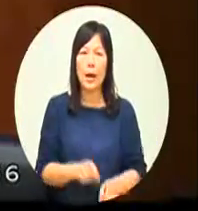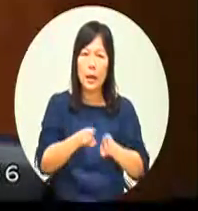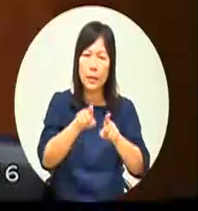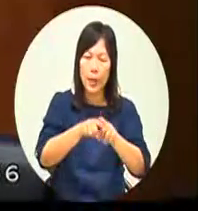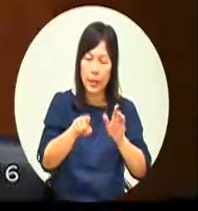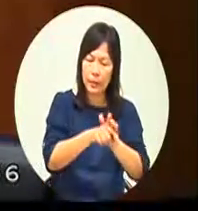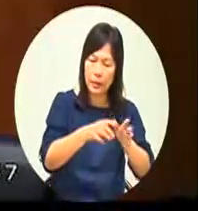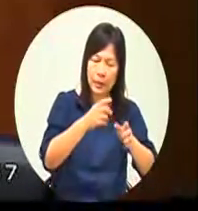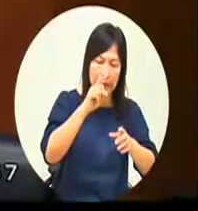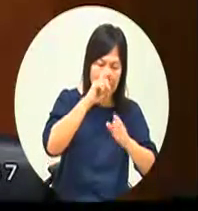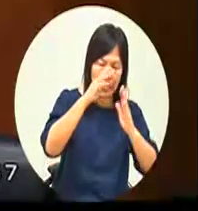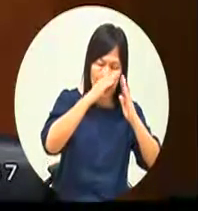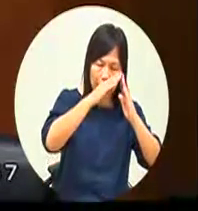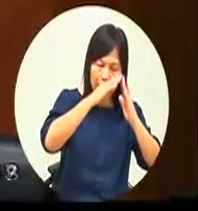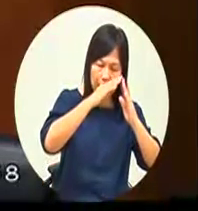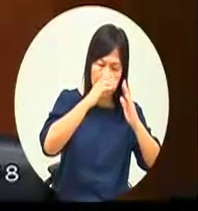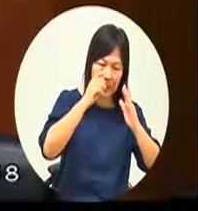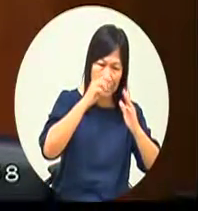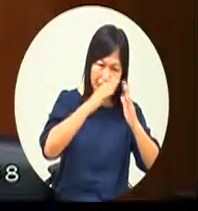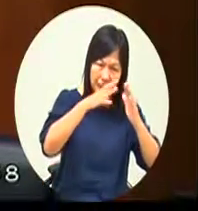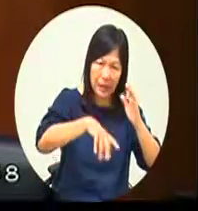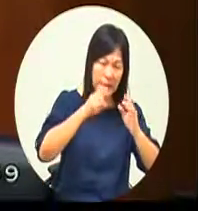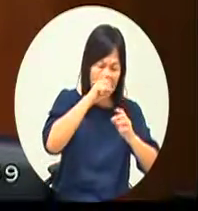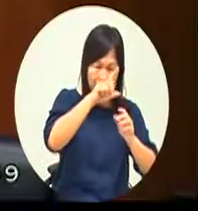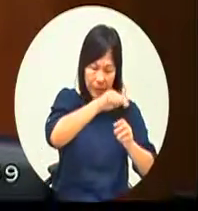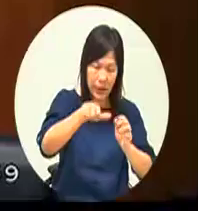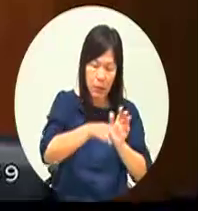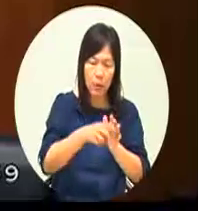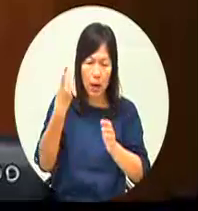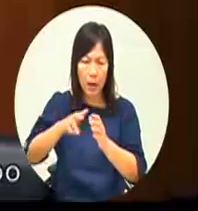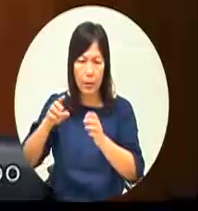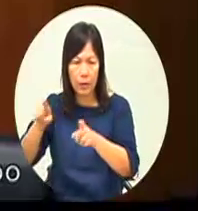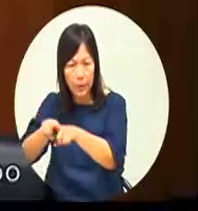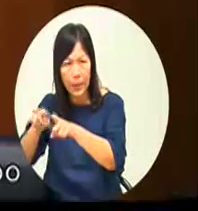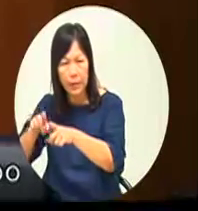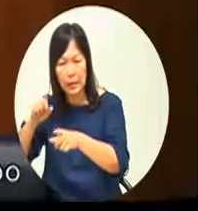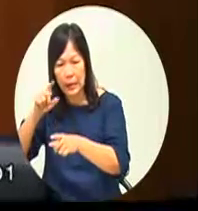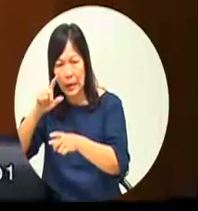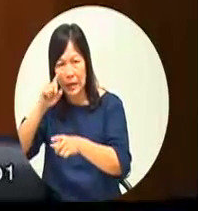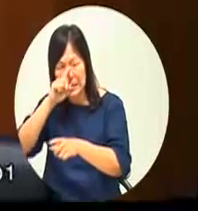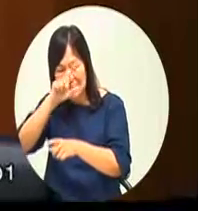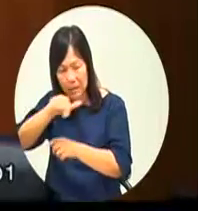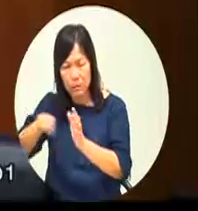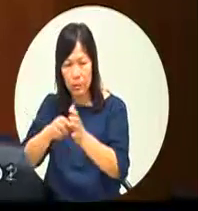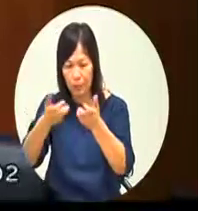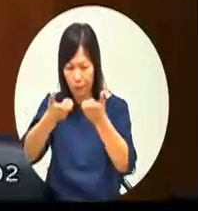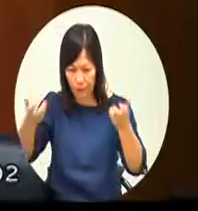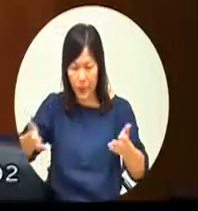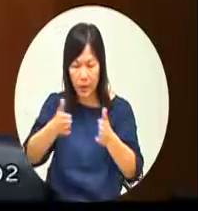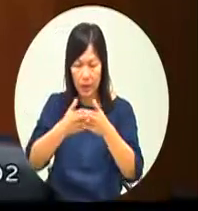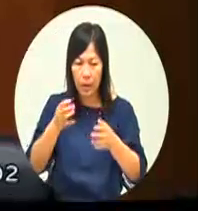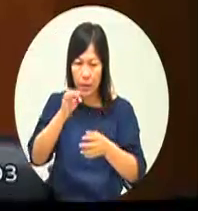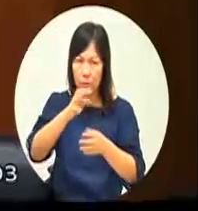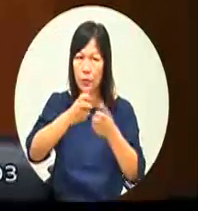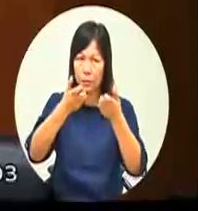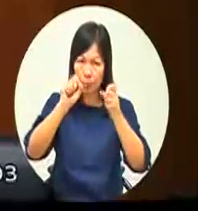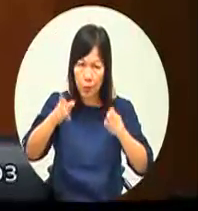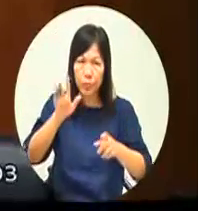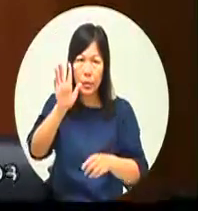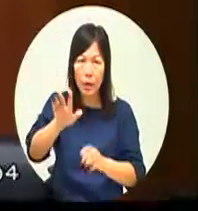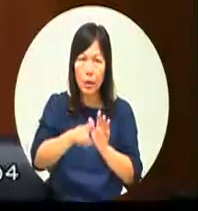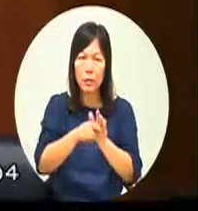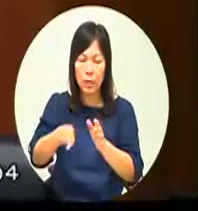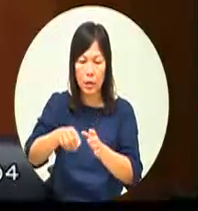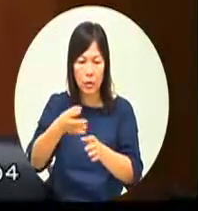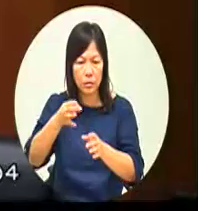业用废弃物必须要严格的分别，因为它的这个处理的这个费用是不一样的，因为家用垃圾处理费